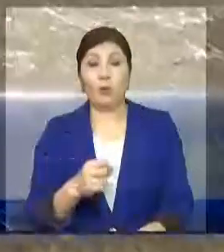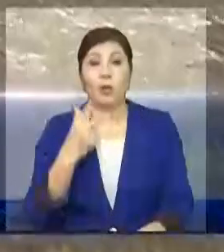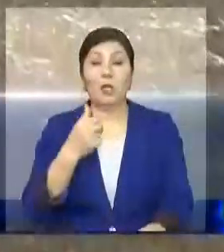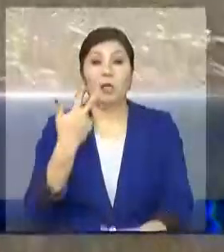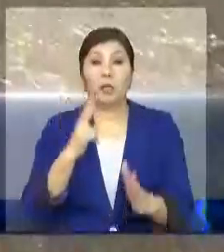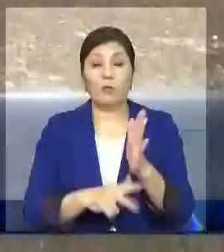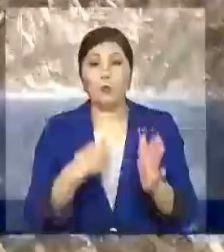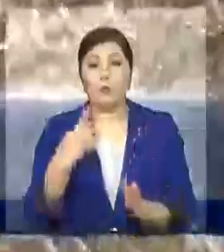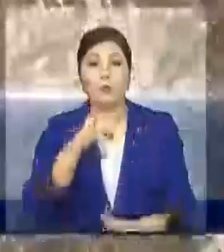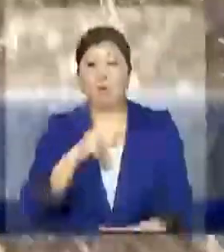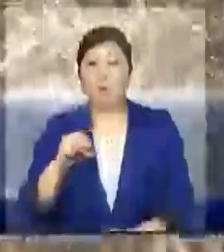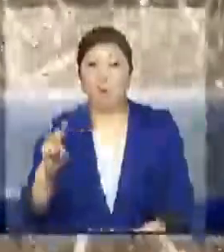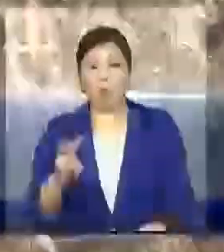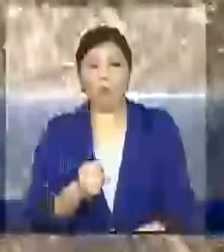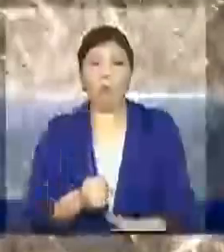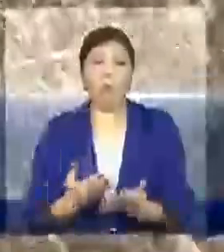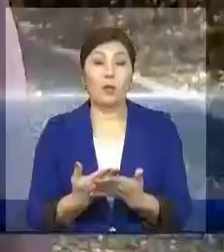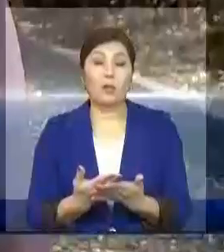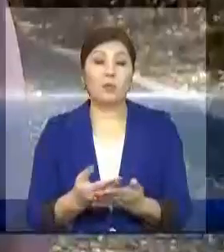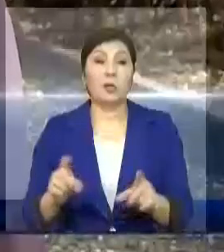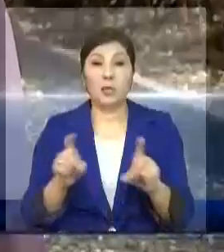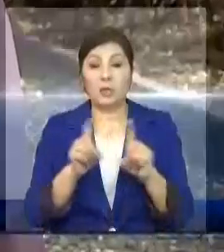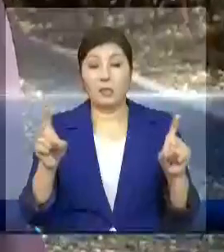381 тысяча тонн на хлебоприемных предприятиях.